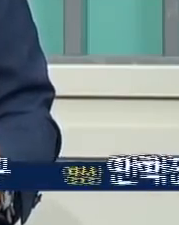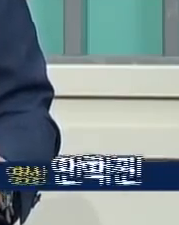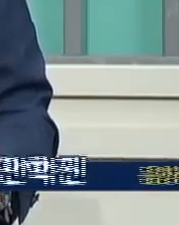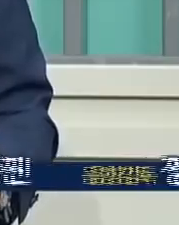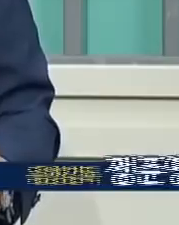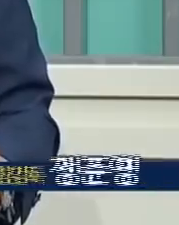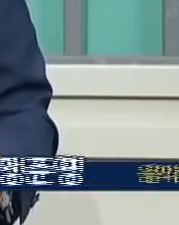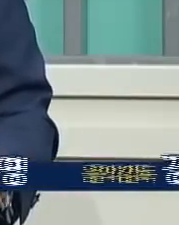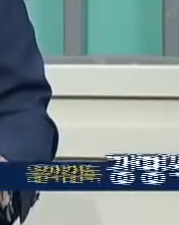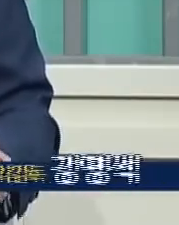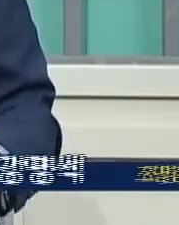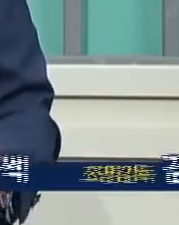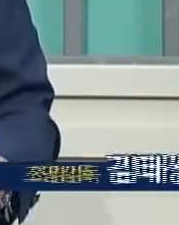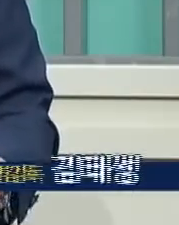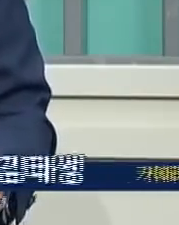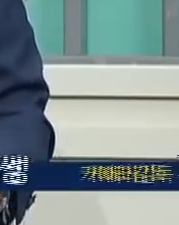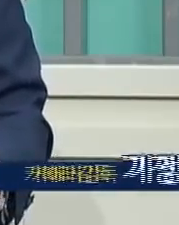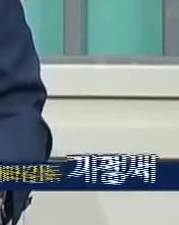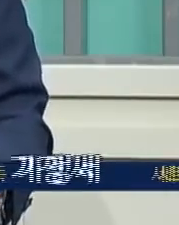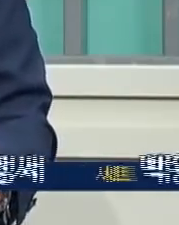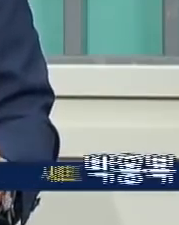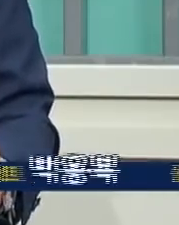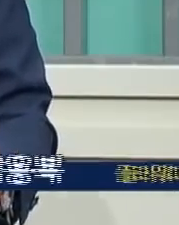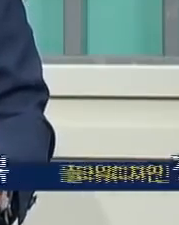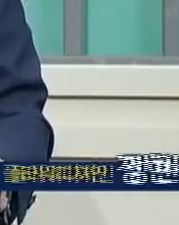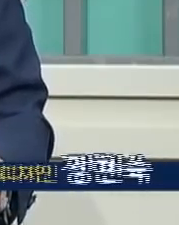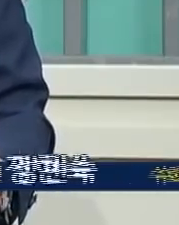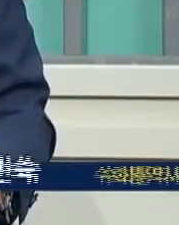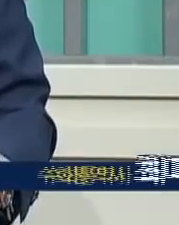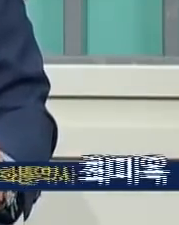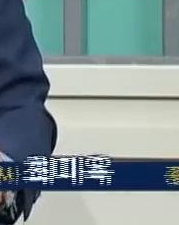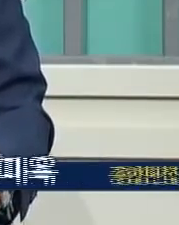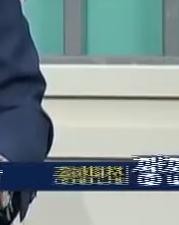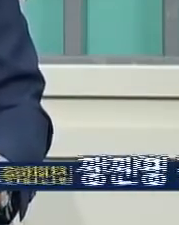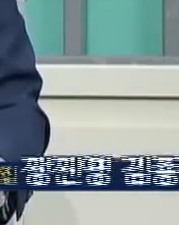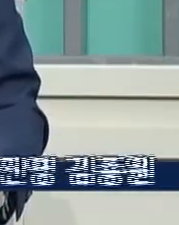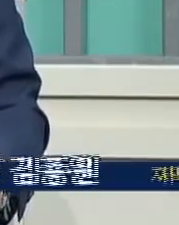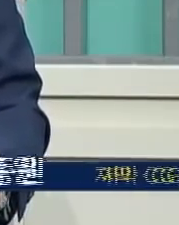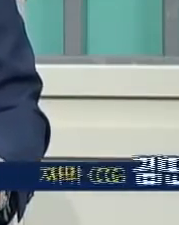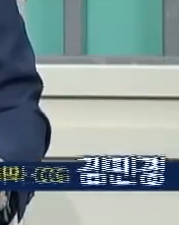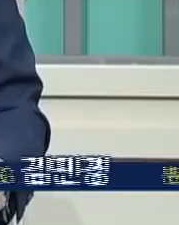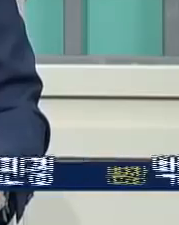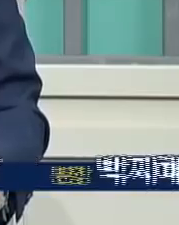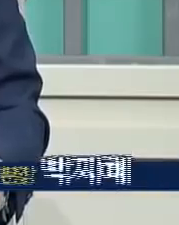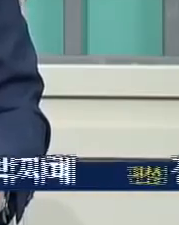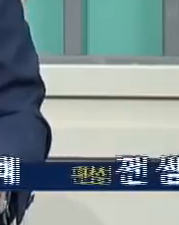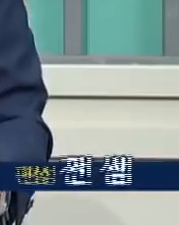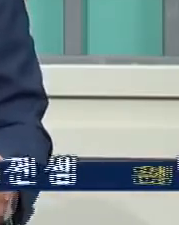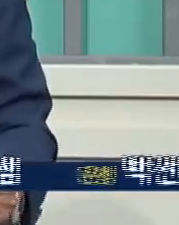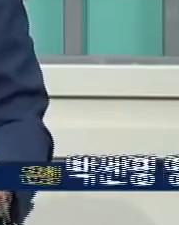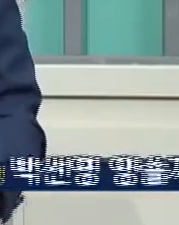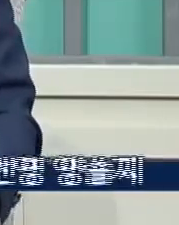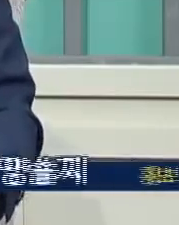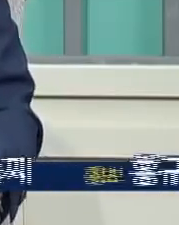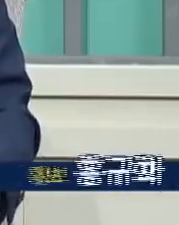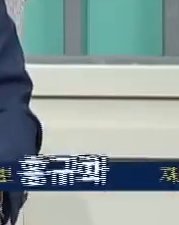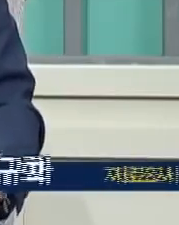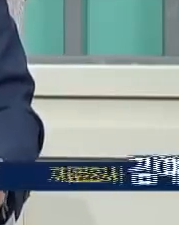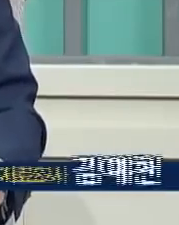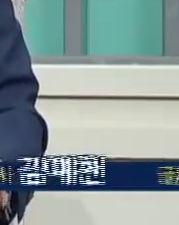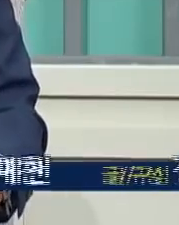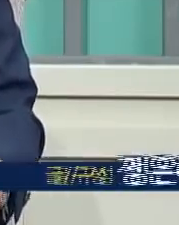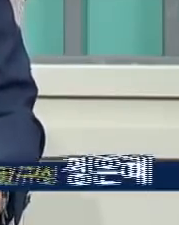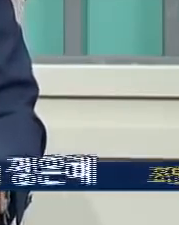흔들어봤는데 저희 지지 않습니다. 무너지지 않습니다. 이게 새로운 부흥의 시작이라고 봐요. 저는 이렇게 생각해요.